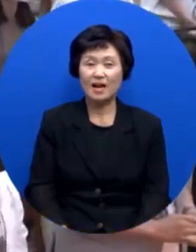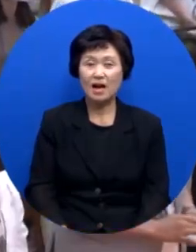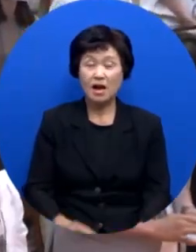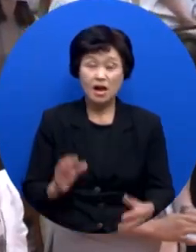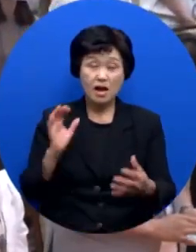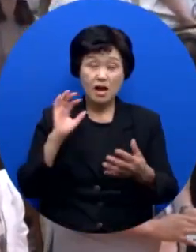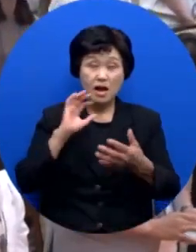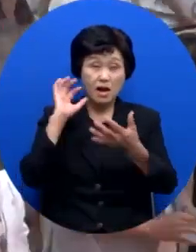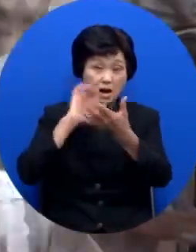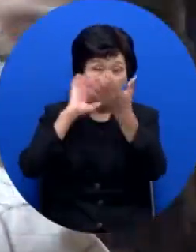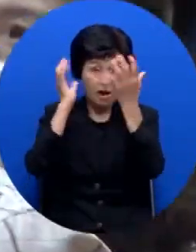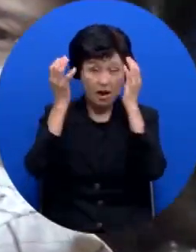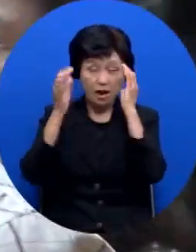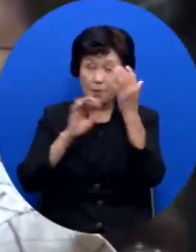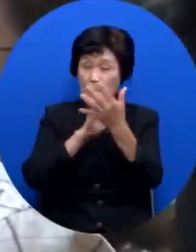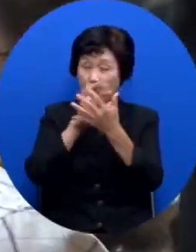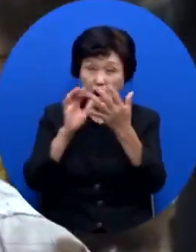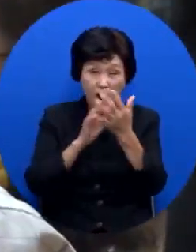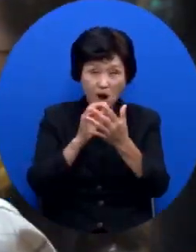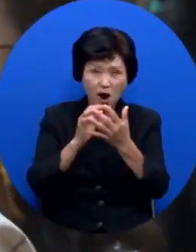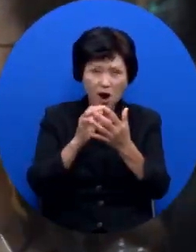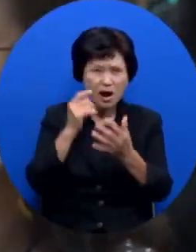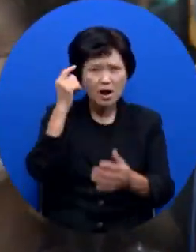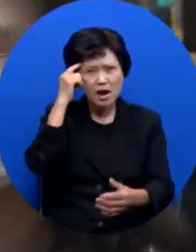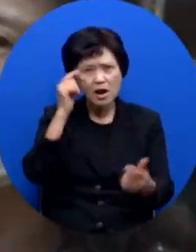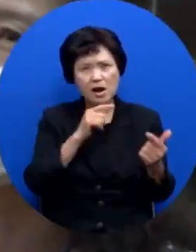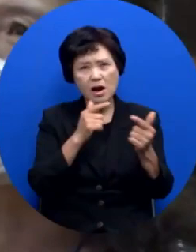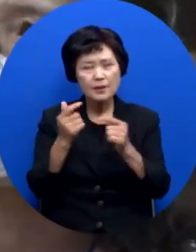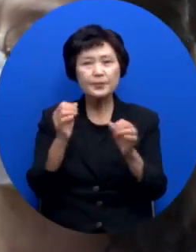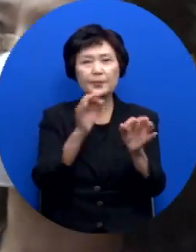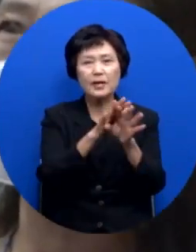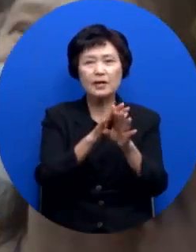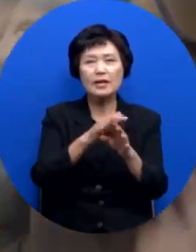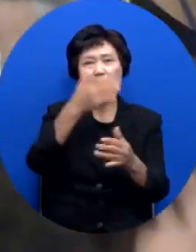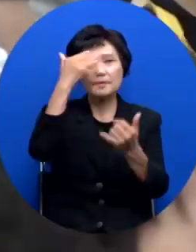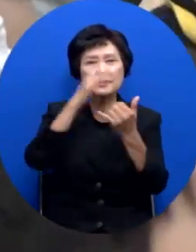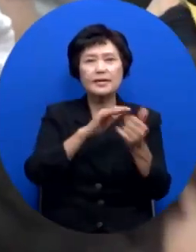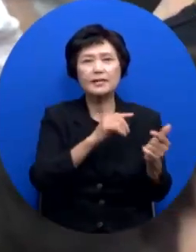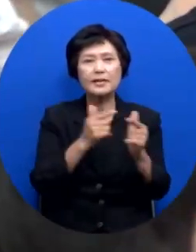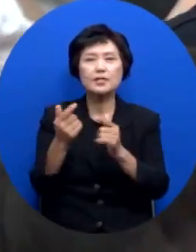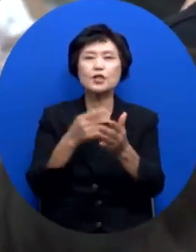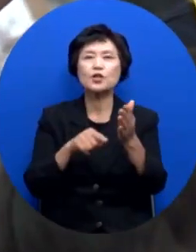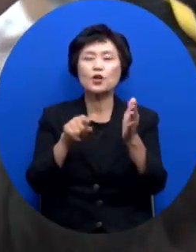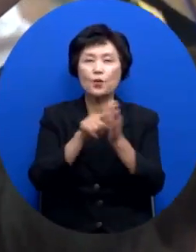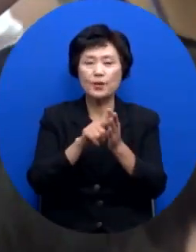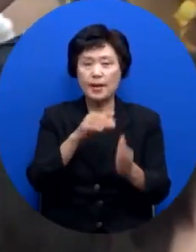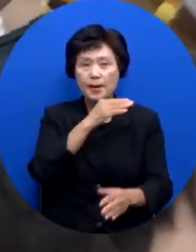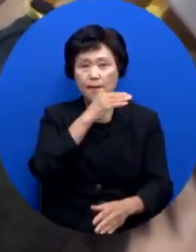혼란스러운 가치관이 등장하고 사라지는 시대에 다음 세대를 위한 올바른 성경적